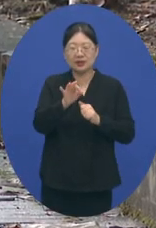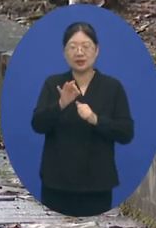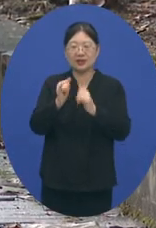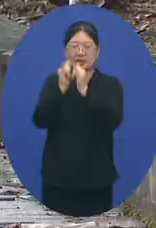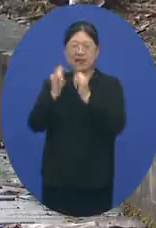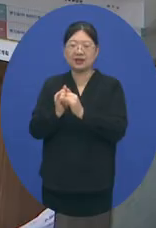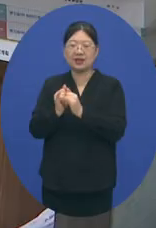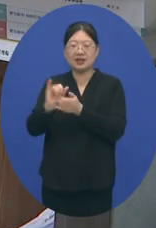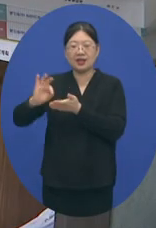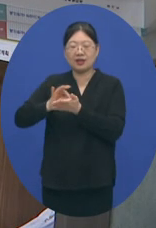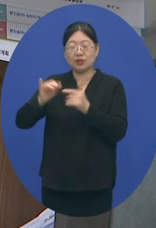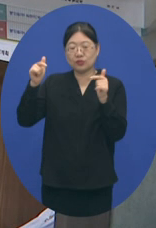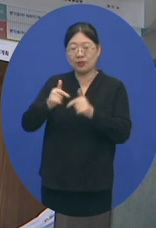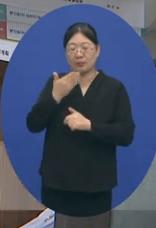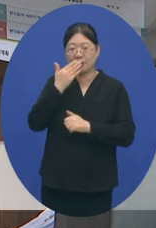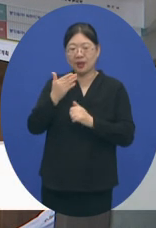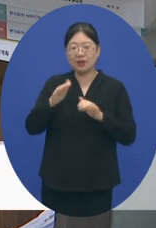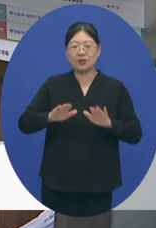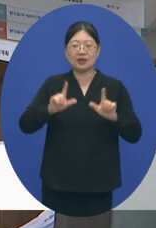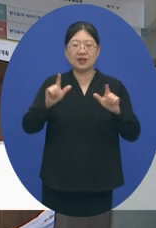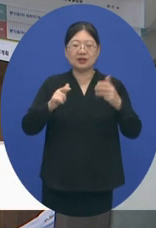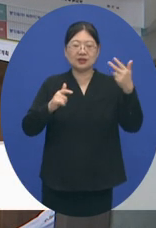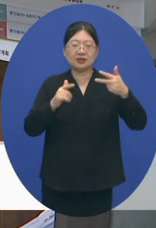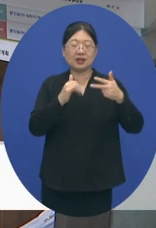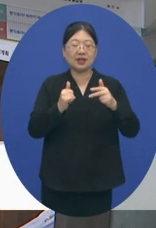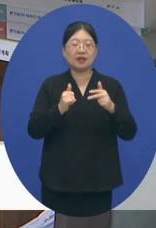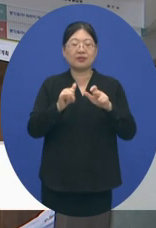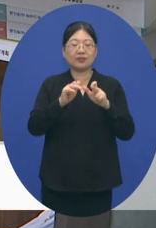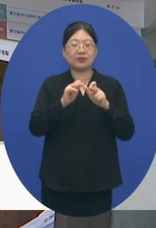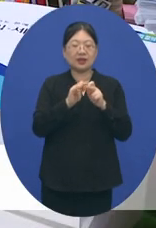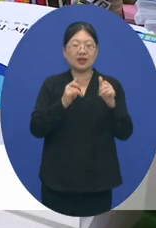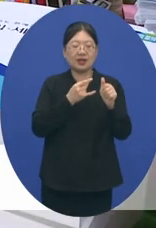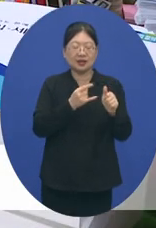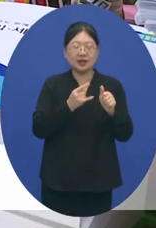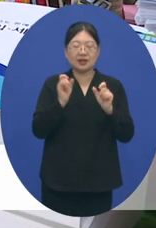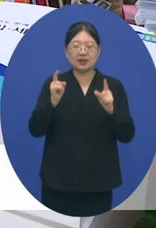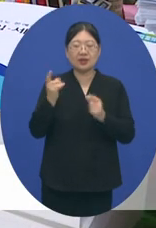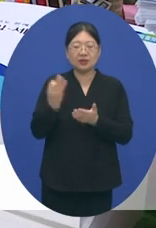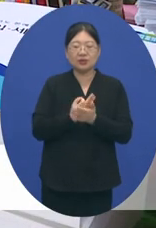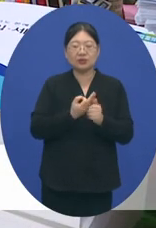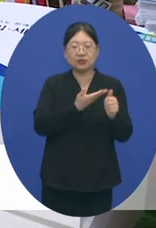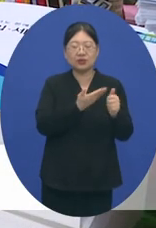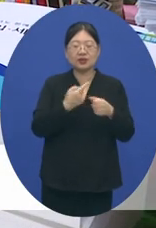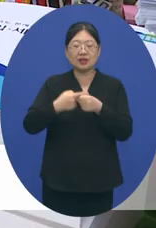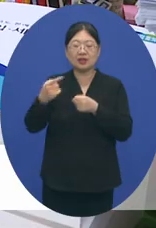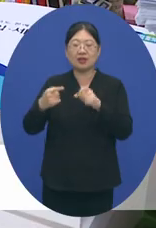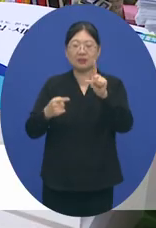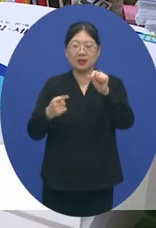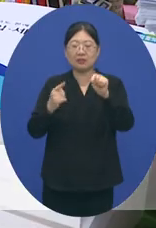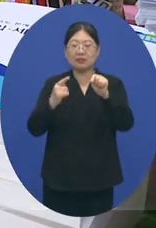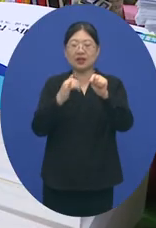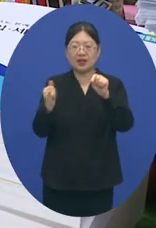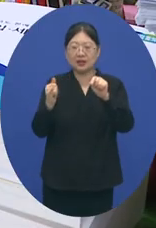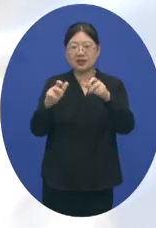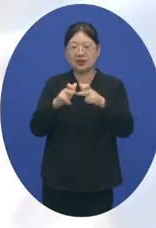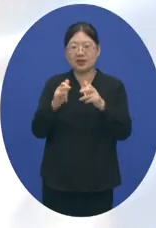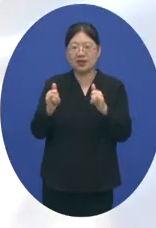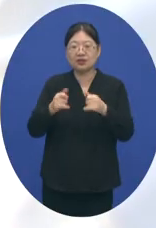수 있습니다. 올해는 총 7천 명의 장애인에게 기회소득을 지급했고 내년엔 1만 명까지